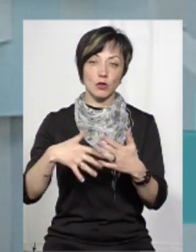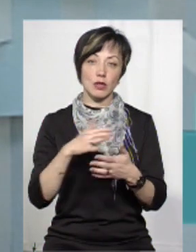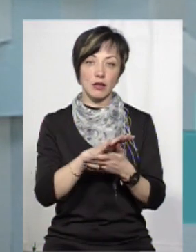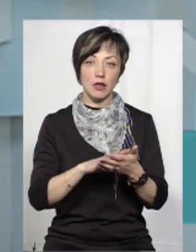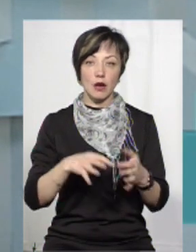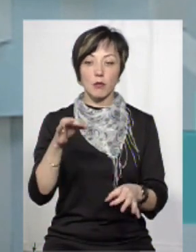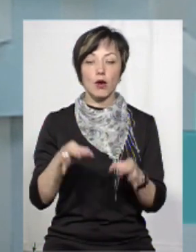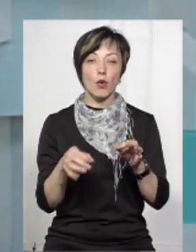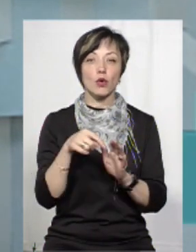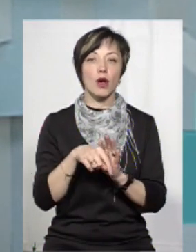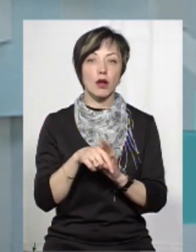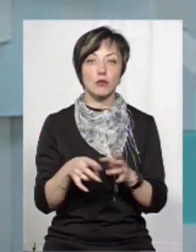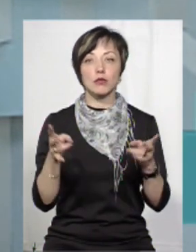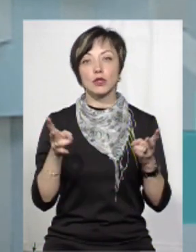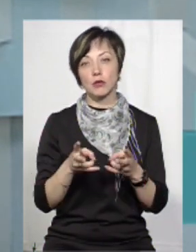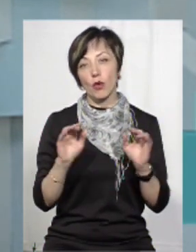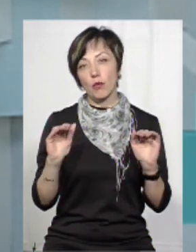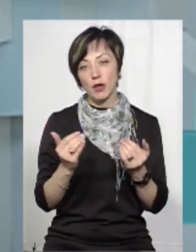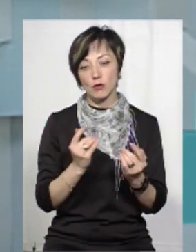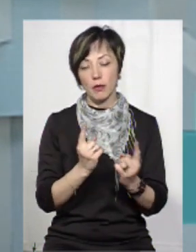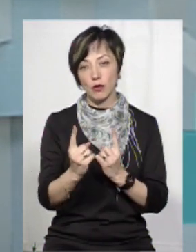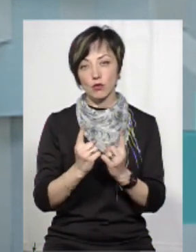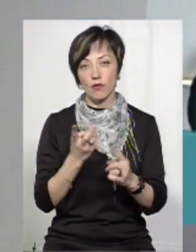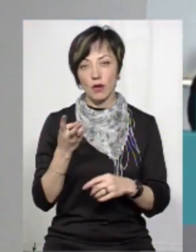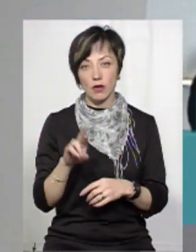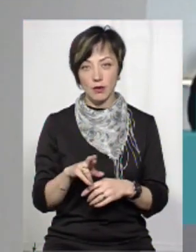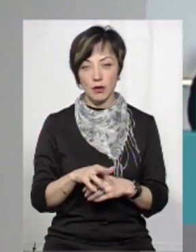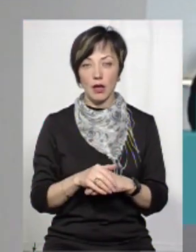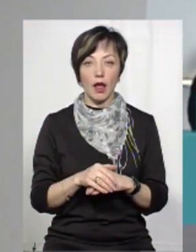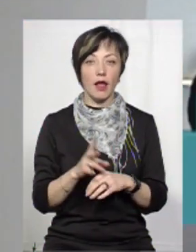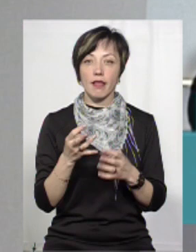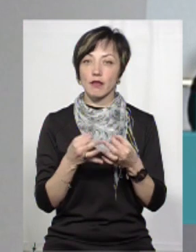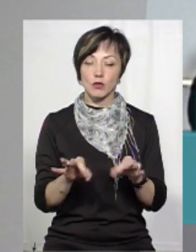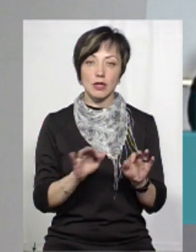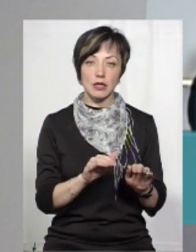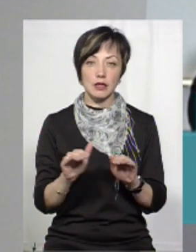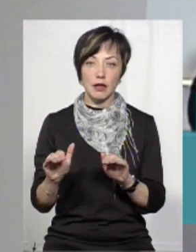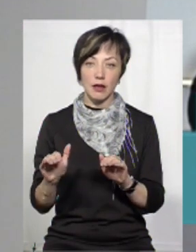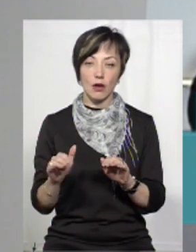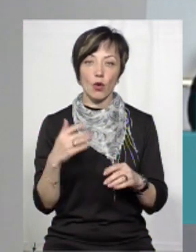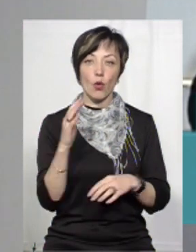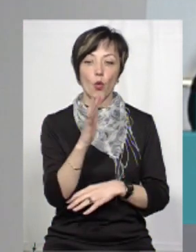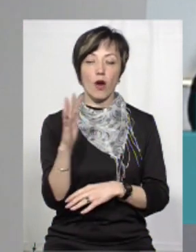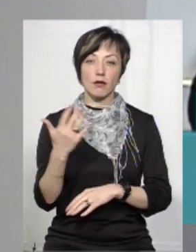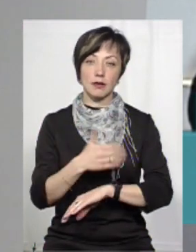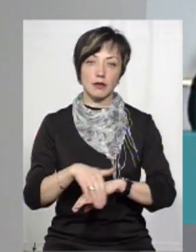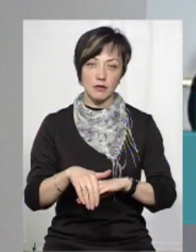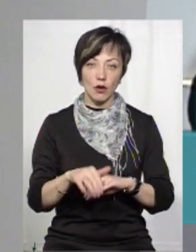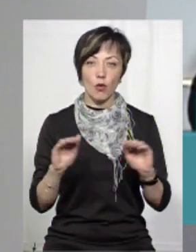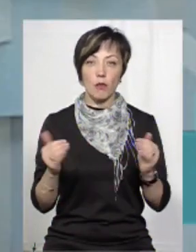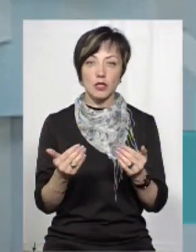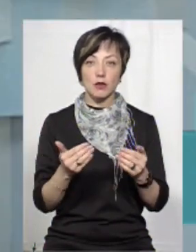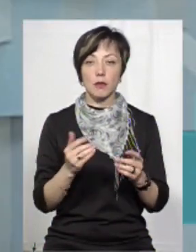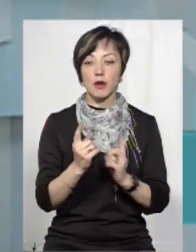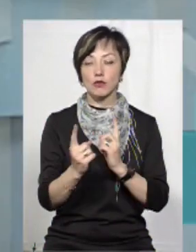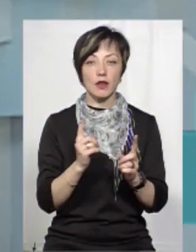далі, природнього характеру, то потрібно обмежитись в пересуванні. Не випускати дітей ні в якому разі гуляти на двір.